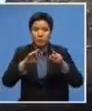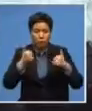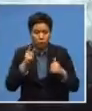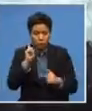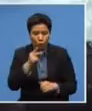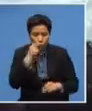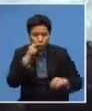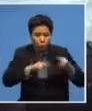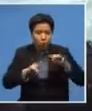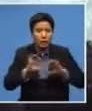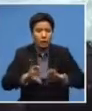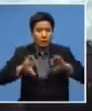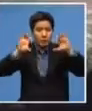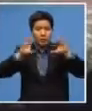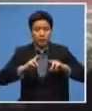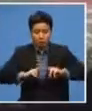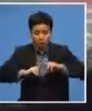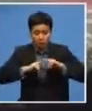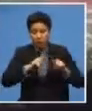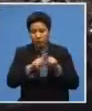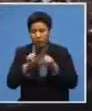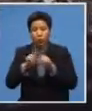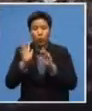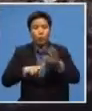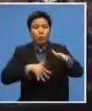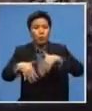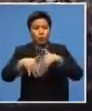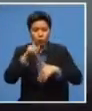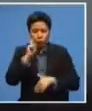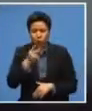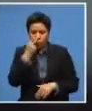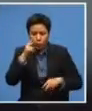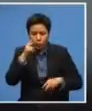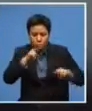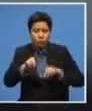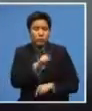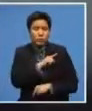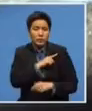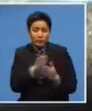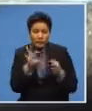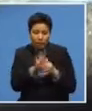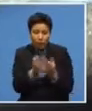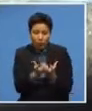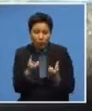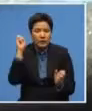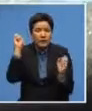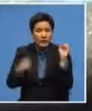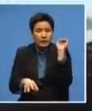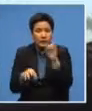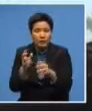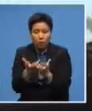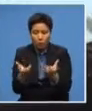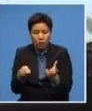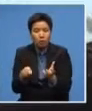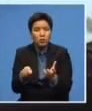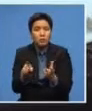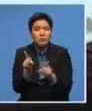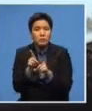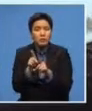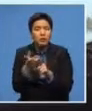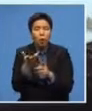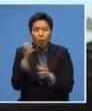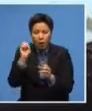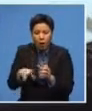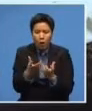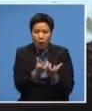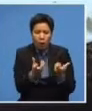เราต้องช่วยกันดูแลทั้งรัฐทั้งเอกชนประชาชนนะในเรื่องของความรับผิดชอบต่อขยะการใช้วัสดุที่มันเป็น